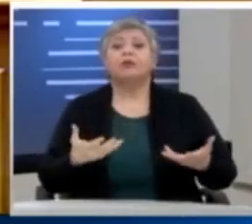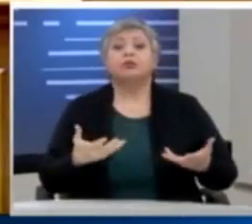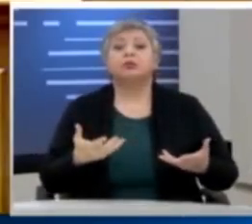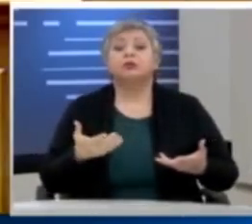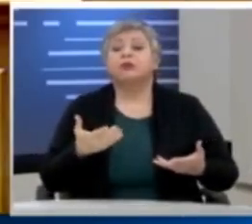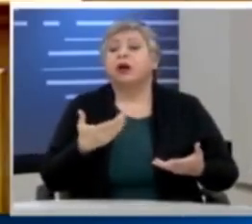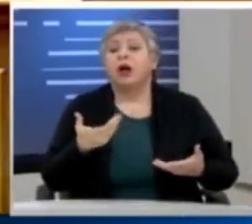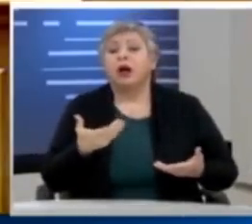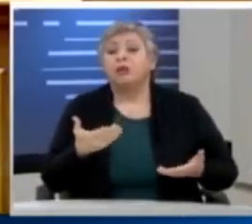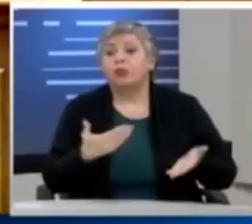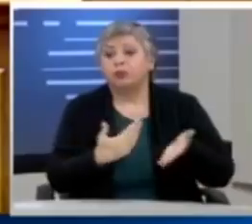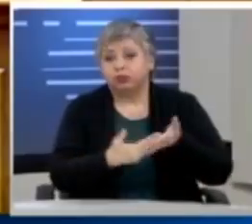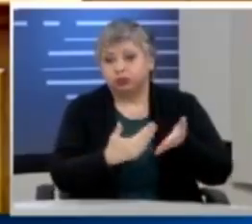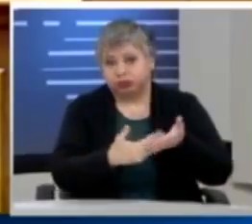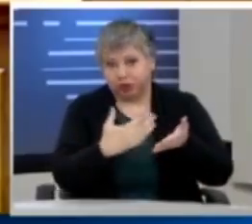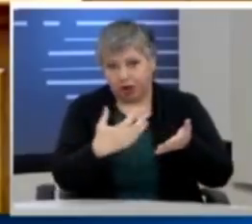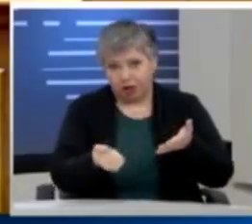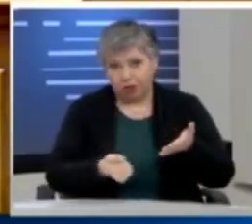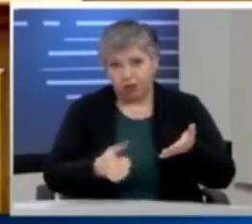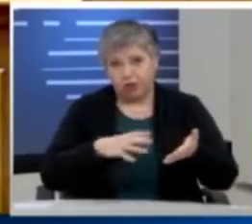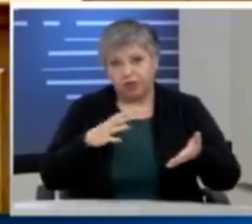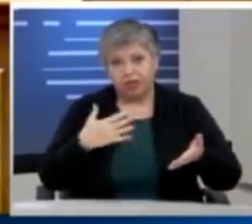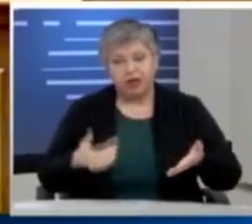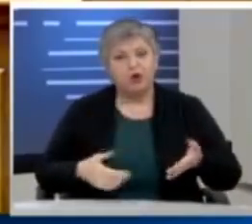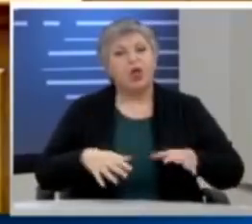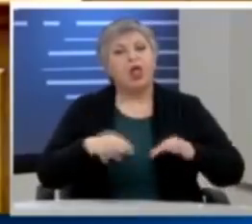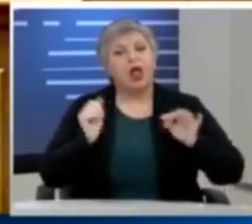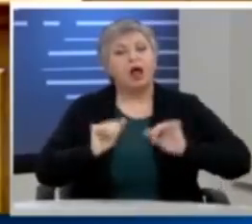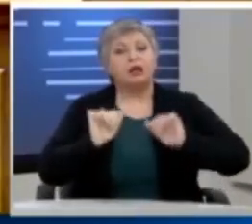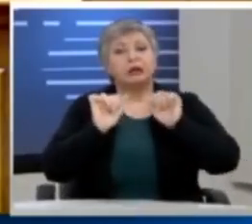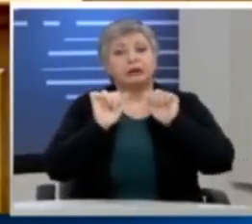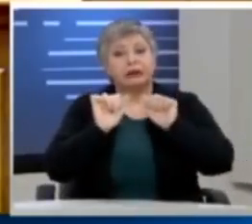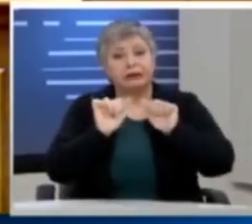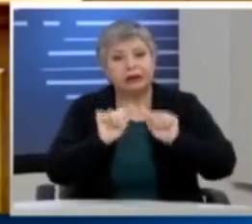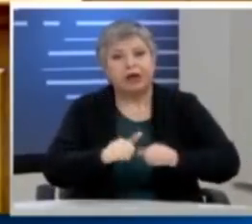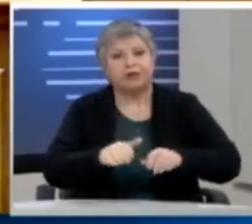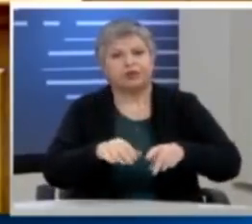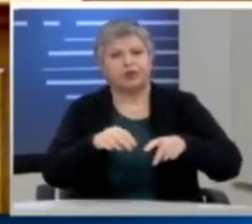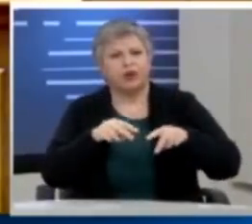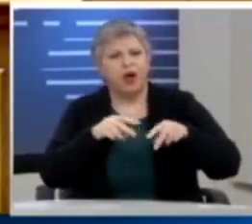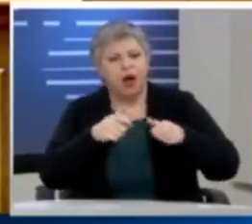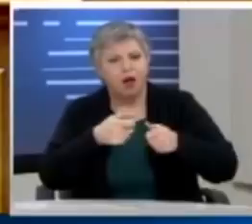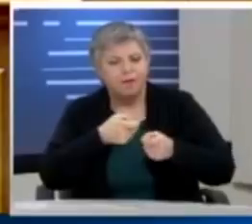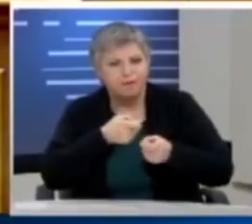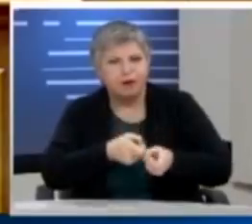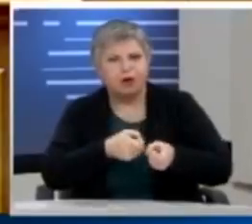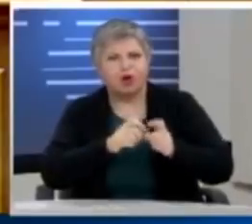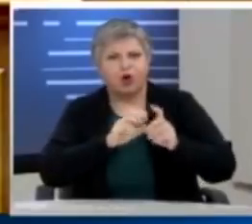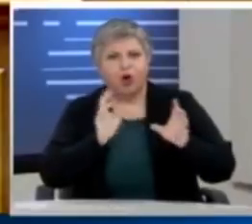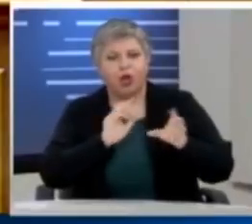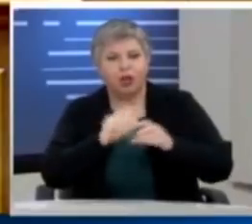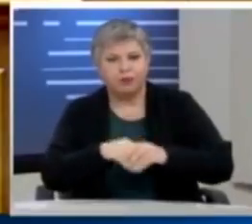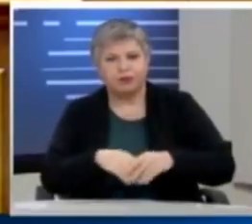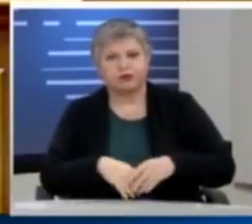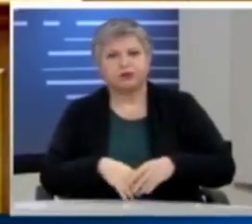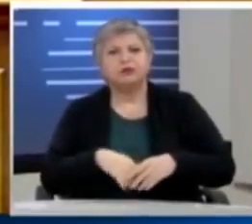του λαού. Αφού πρώτα κατέφυγαν σε πιέσεις, τελεσίγραφα, εκβιασμούς, παρεμβάσεις, στο τέλος αγνόησαν